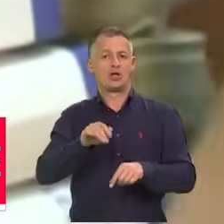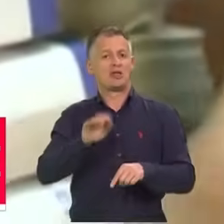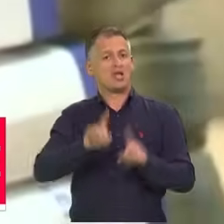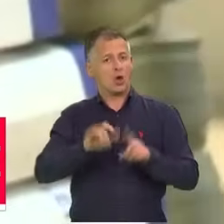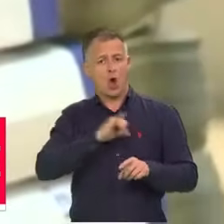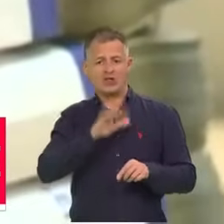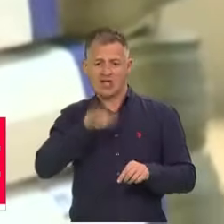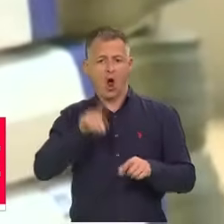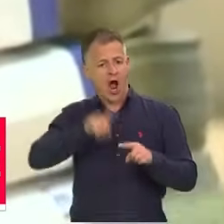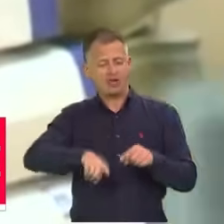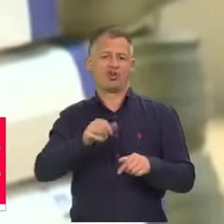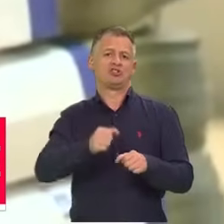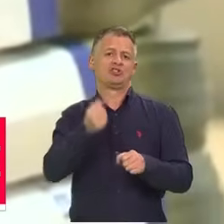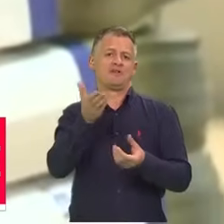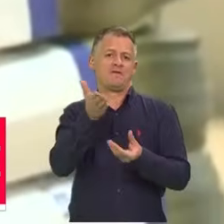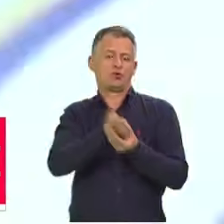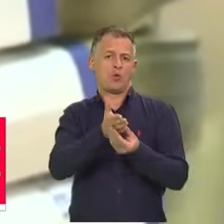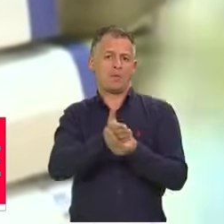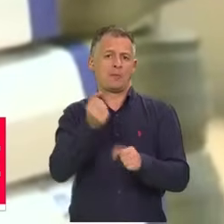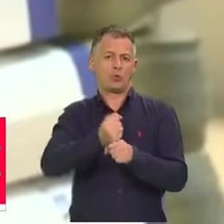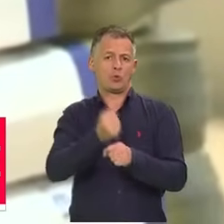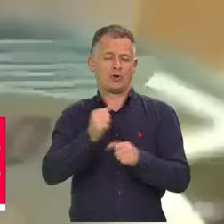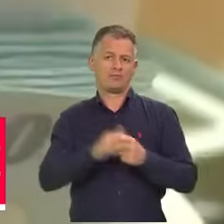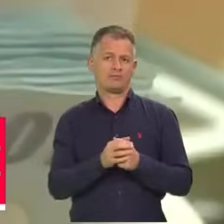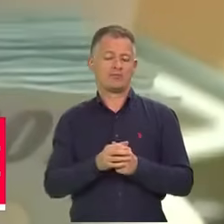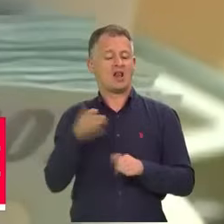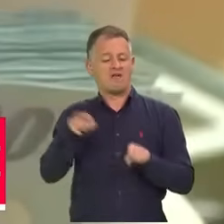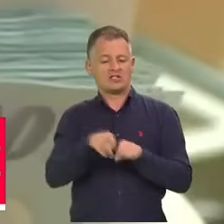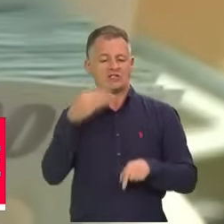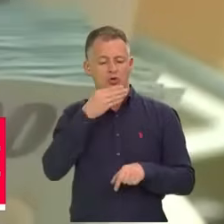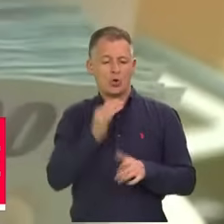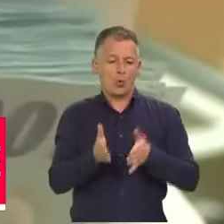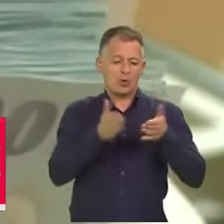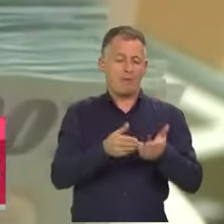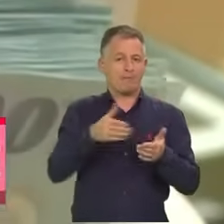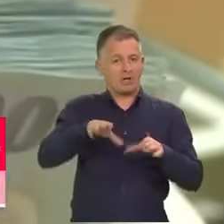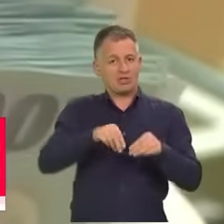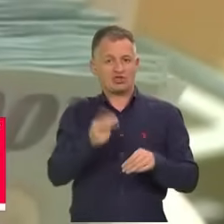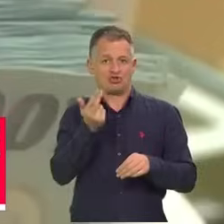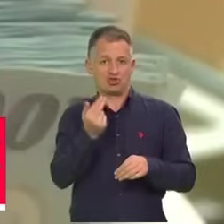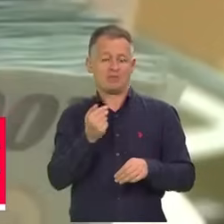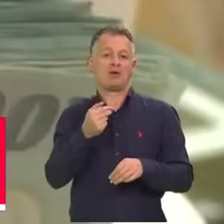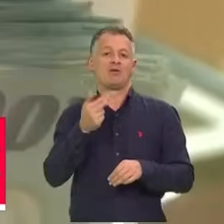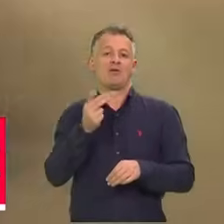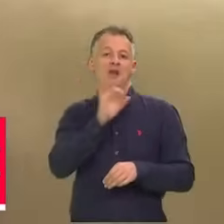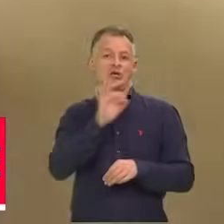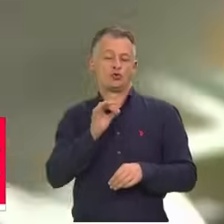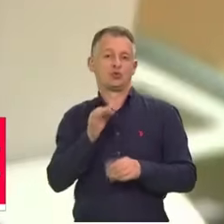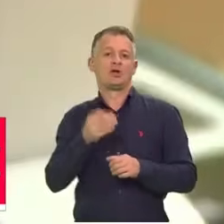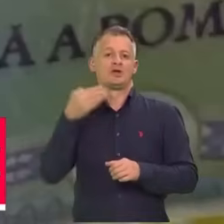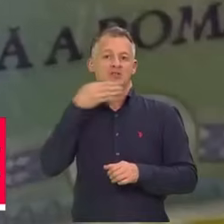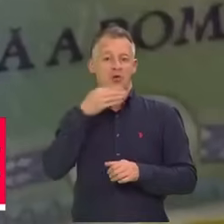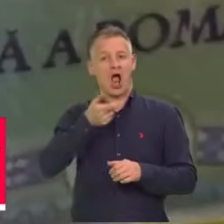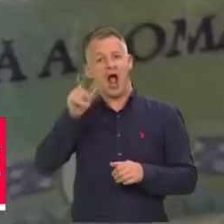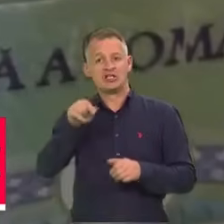postului și realizează sarcini similare. La fel și cu sporurile. Unii angajați primesc sporuri de 15%, în timp ce alții care lucrează în aceleași